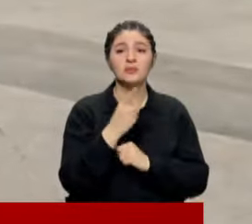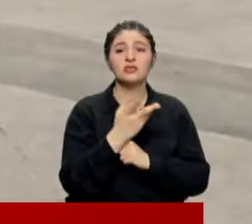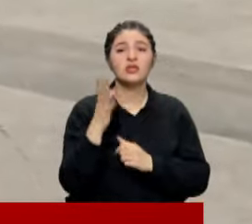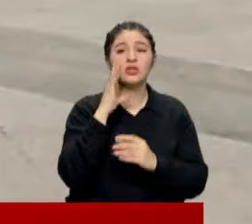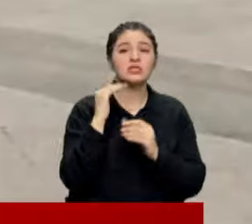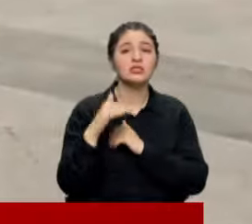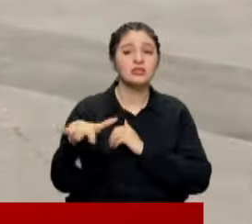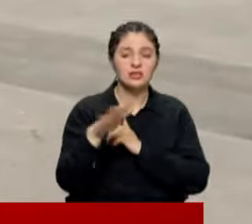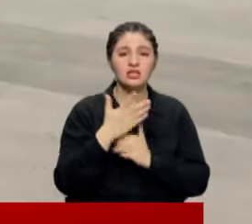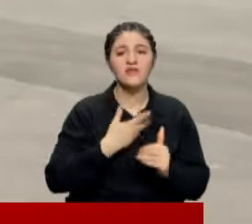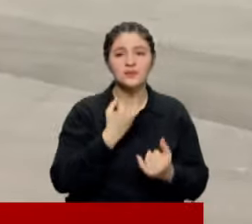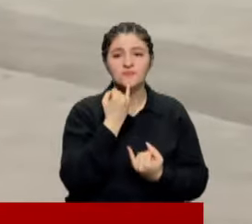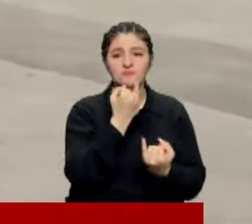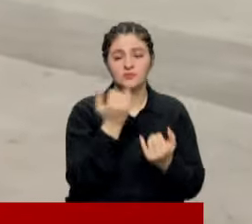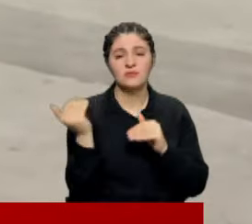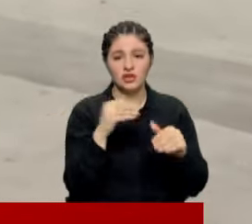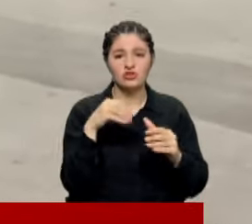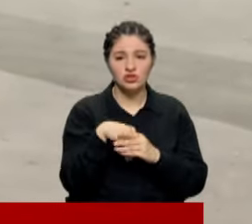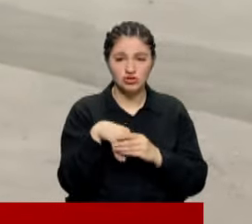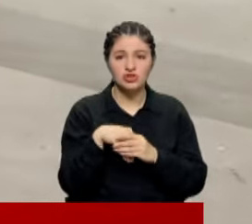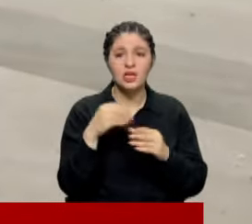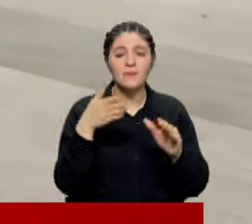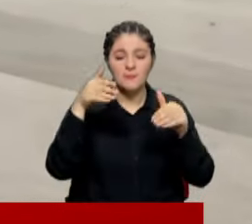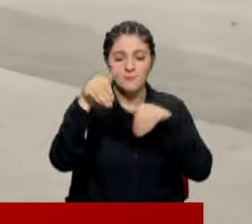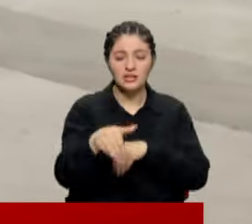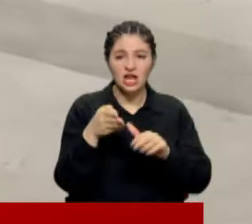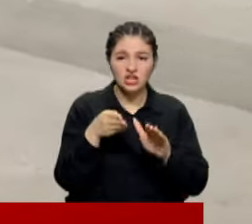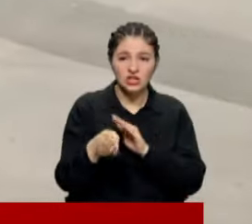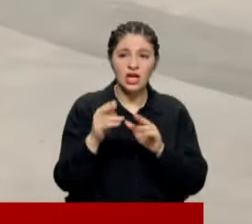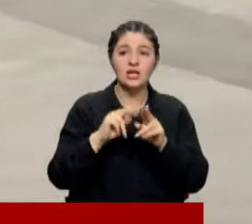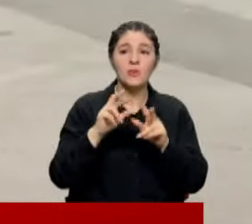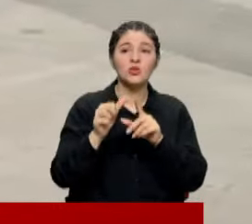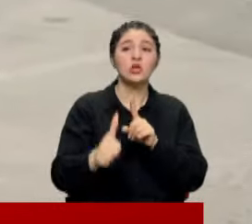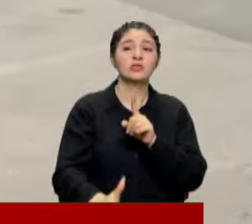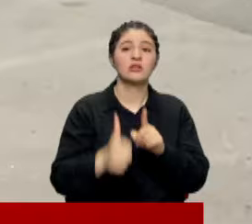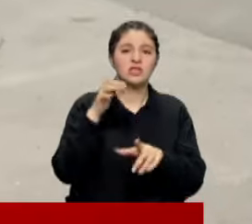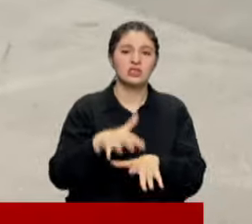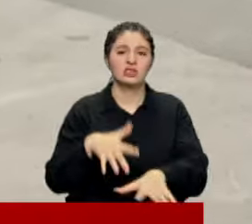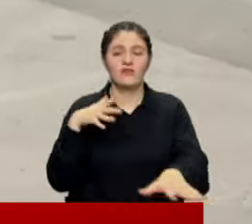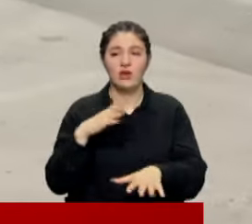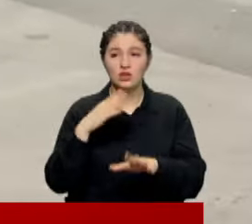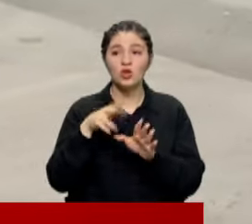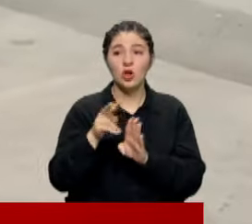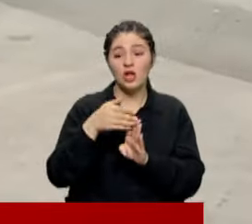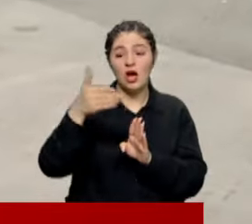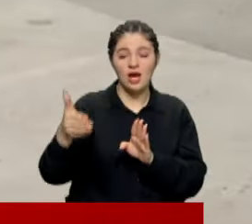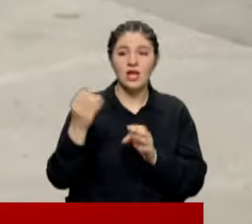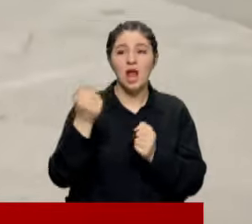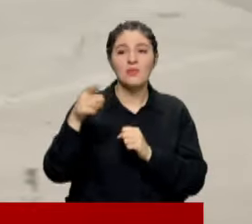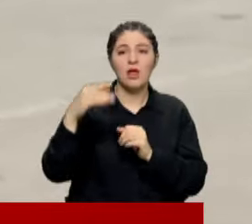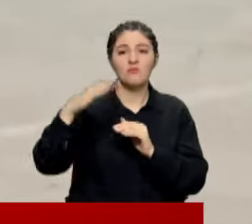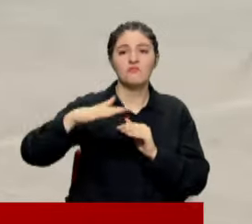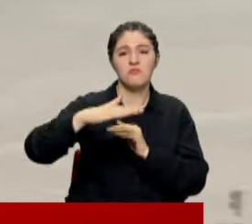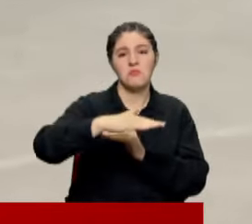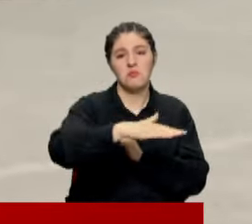binlerce insan sevdiklerini ziyarete geldiği için mezarlığın girişinden kilometrelerce geride trafik vardı. Yolun karşısında da araçlar